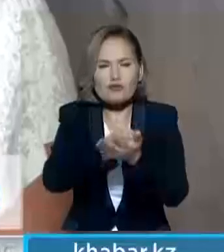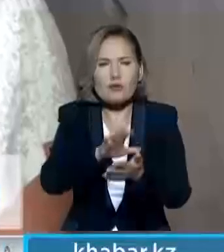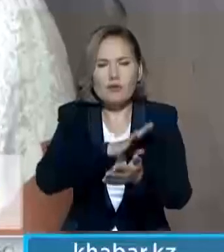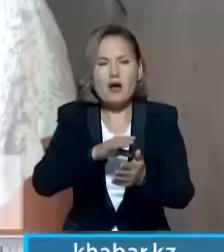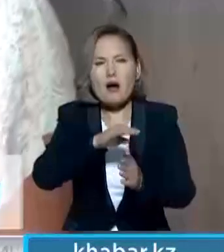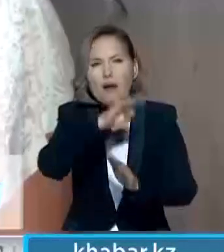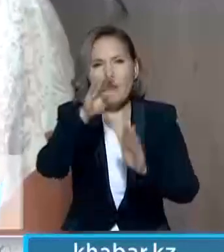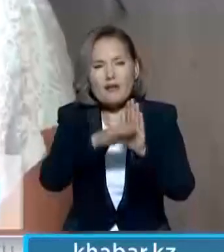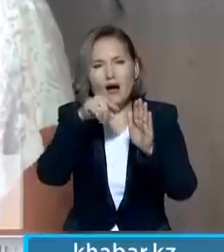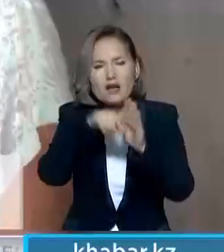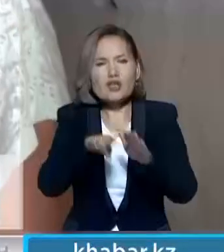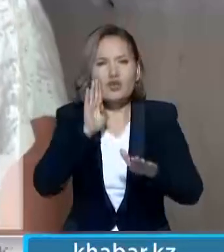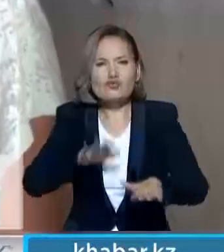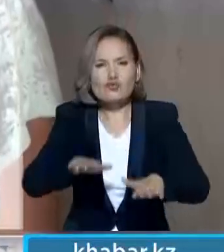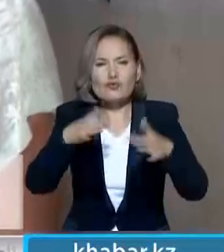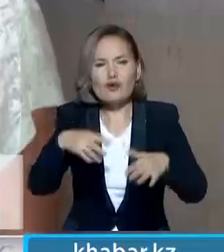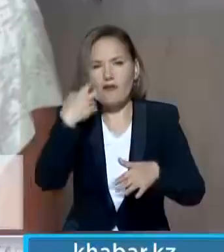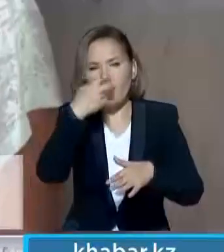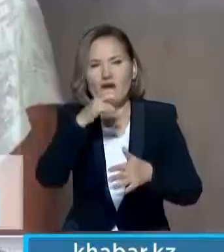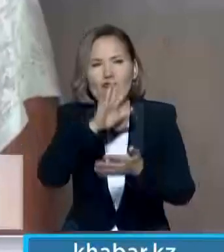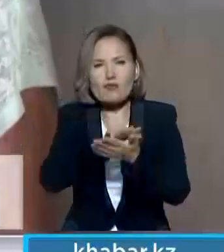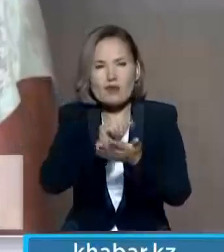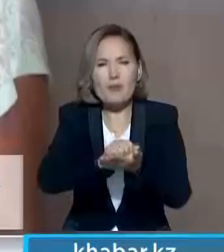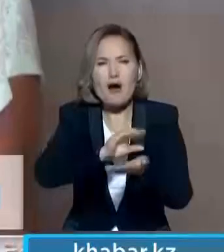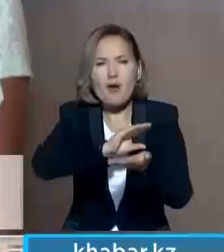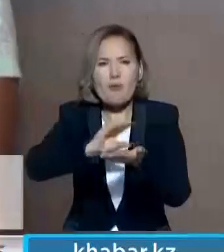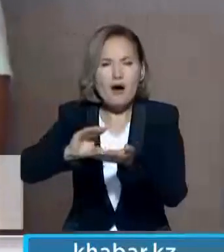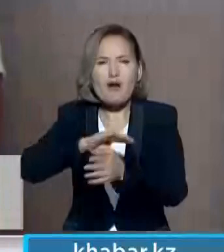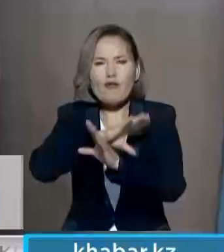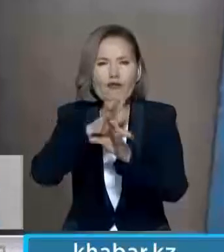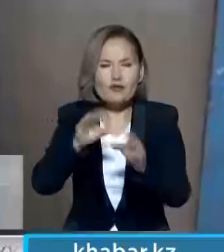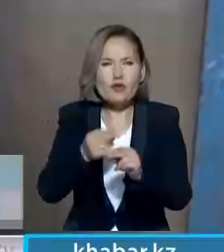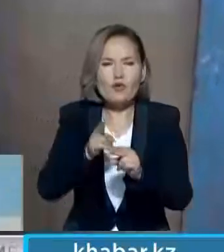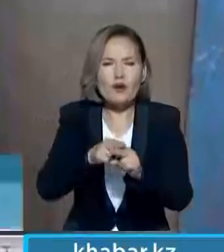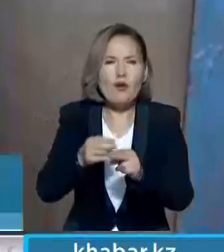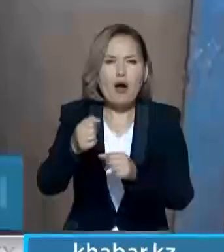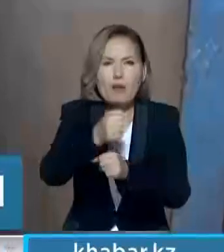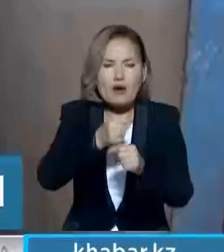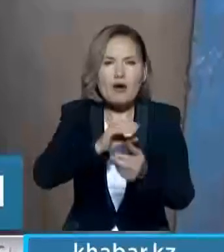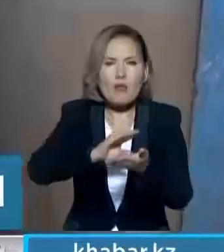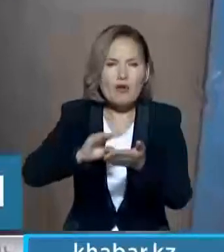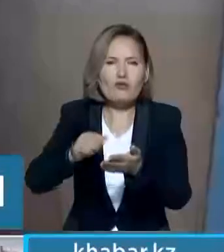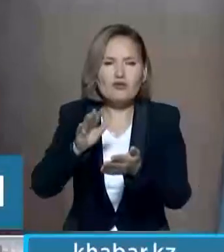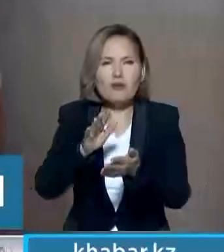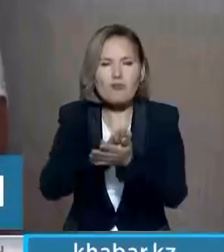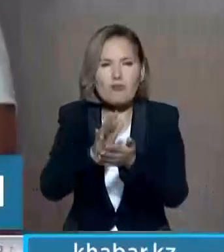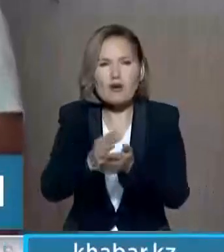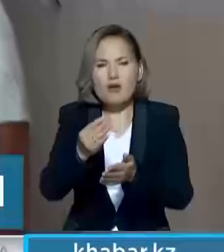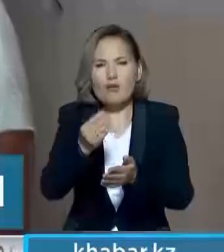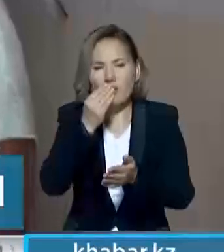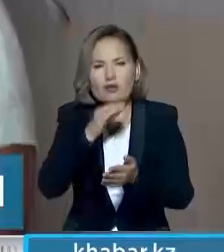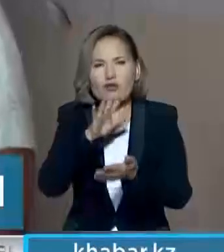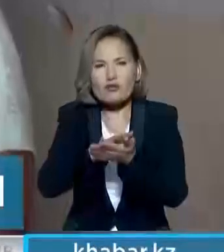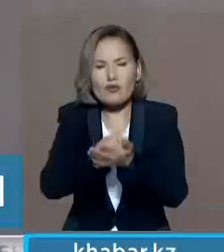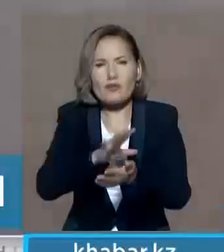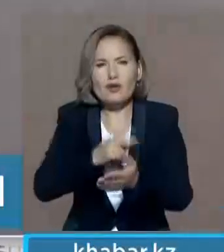ол жарамайды. Енді ана жолы свет болмағанда морозильниктағы бүкіл продуктыды оны жинап, оны лақтырдық, еткені екі күннің ішінде